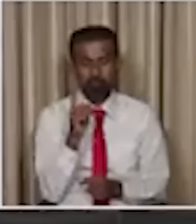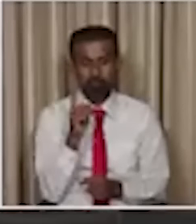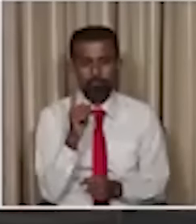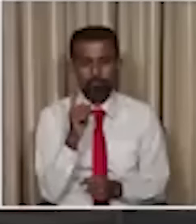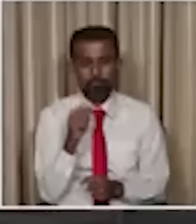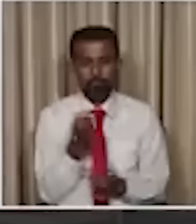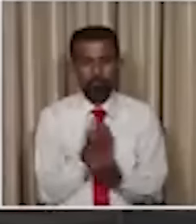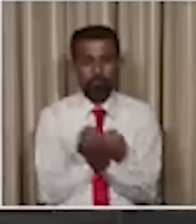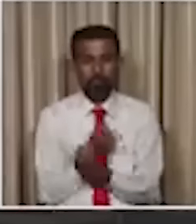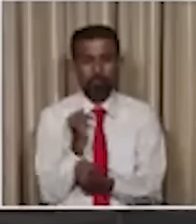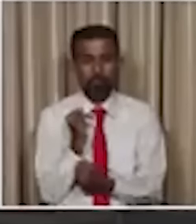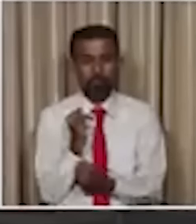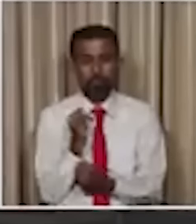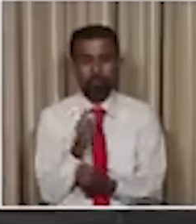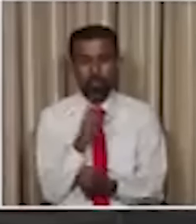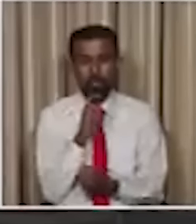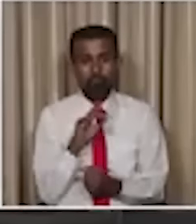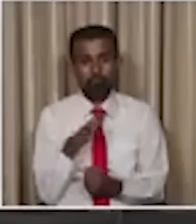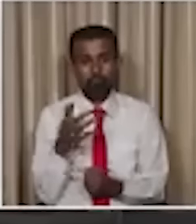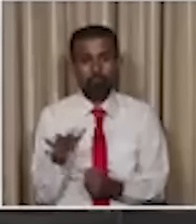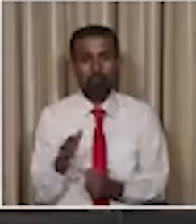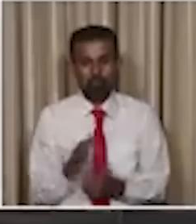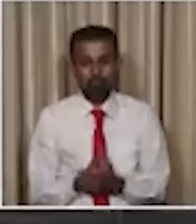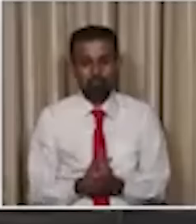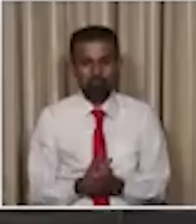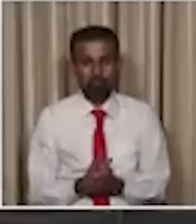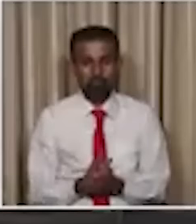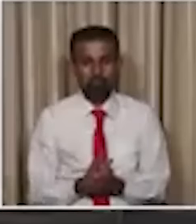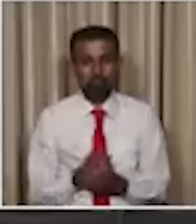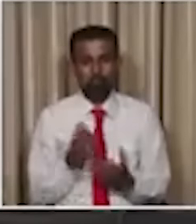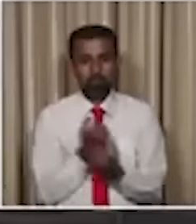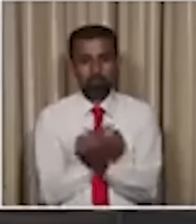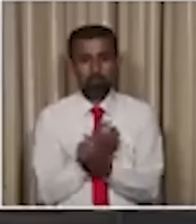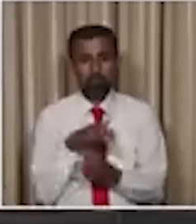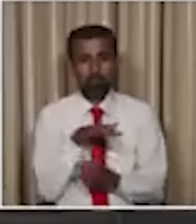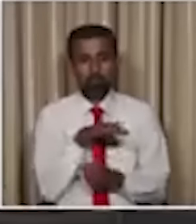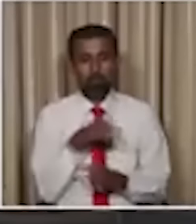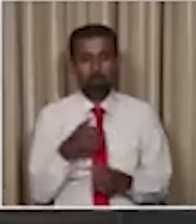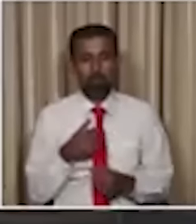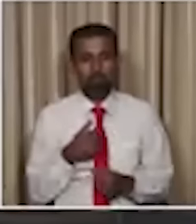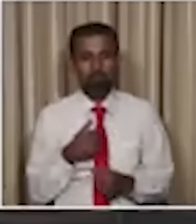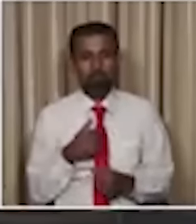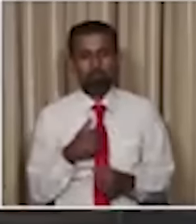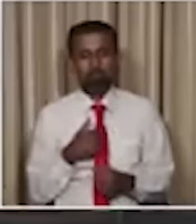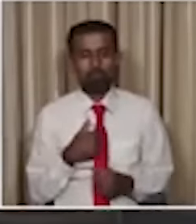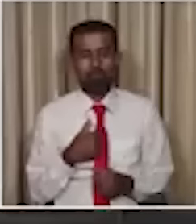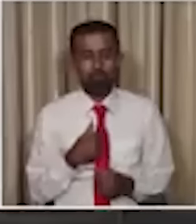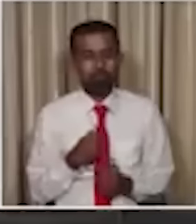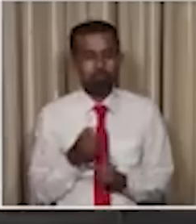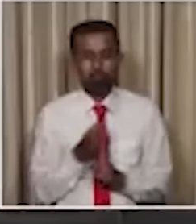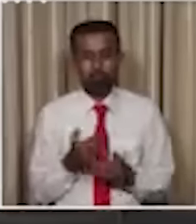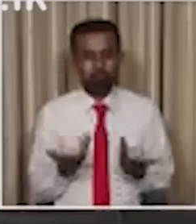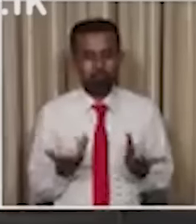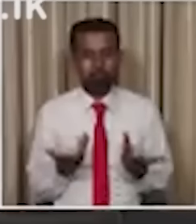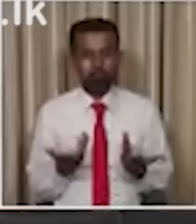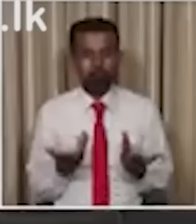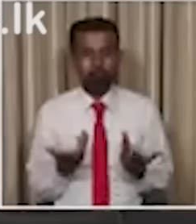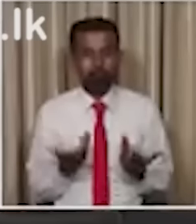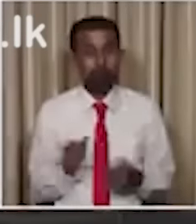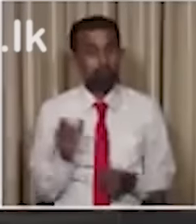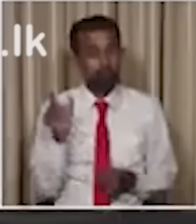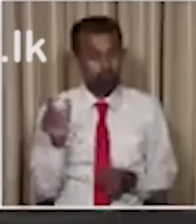මේ පොලිස් නිලධාරියාගේ නඩුව අවසන් කළ යුත්තේ. පොලිසිය පැත්තෙන් අපිට ඒකට කරන්න දෙයක් නැහැ. නමුත්